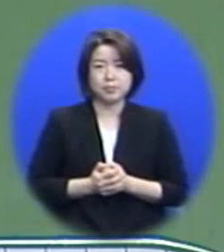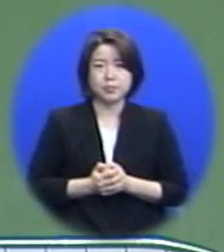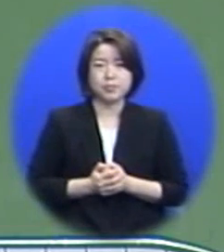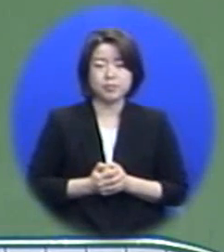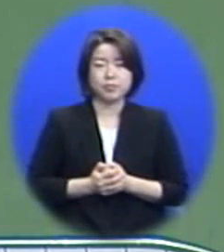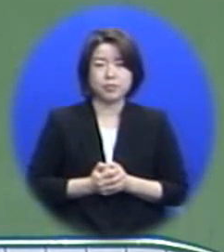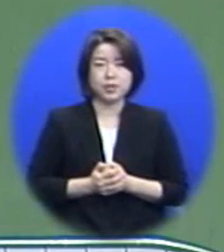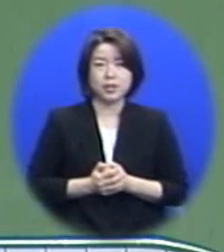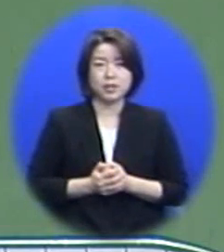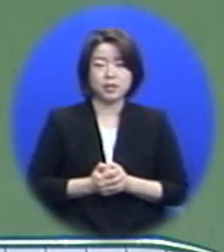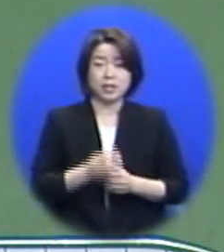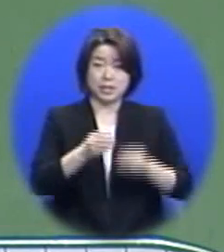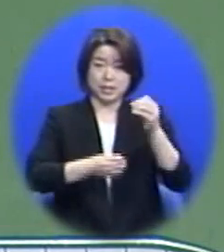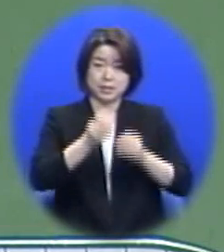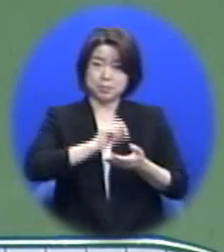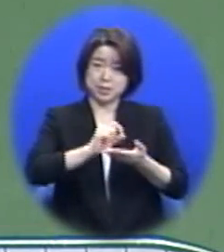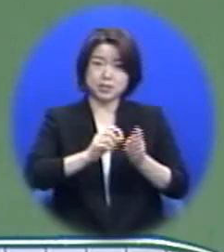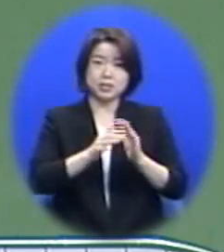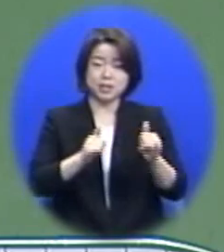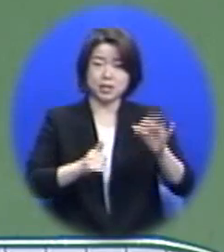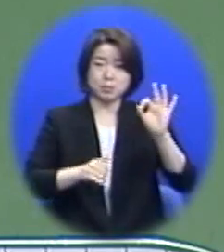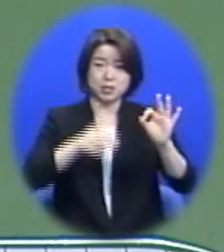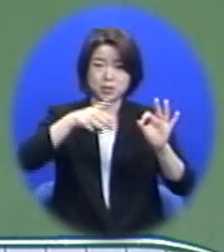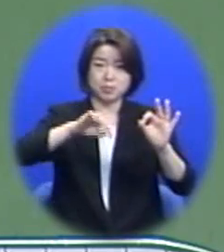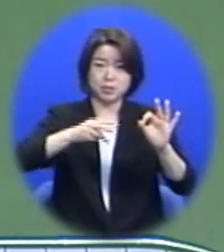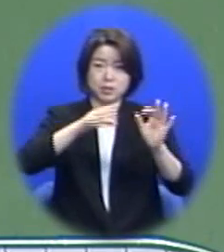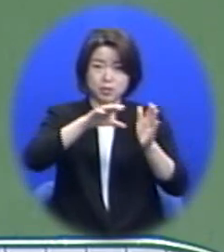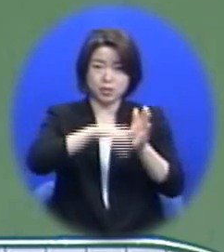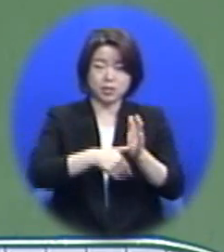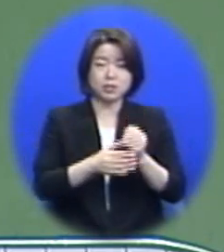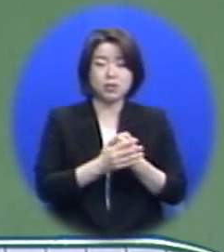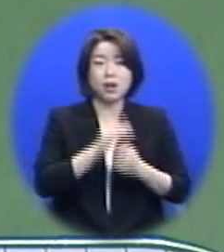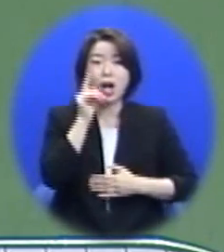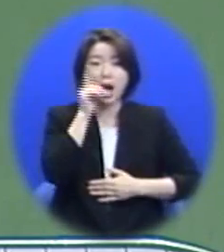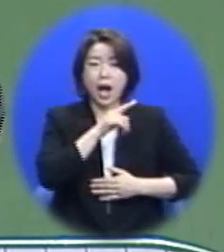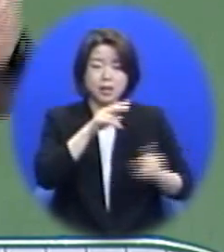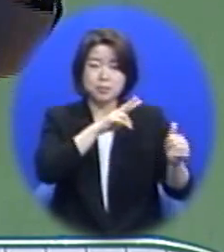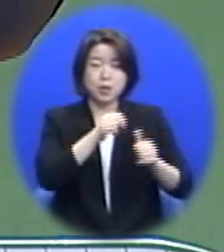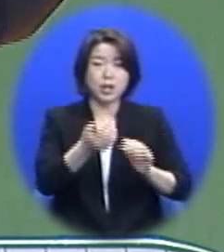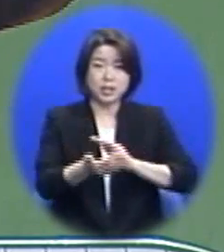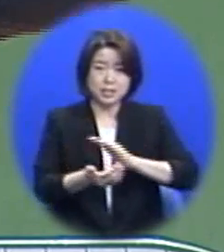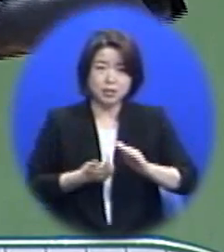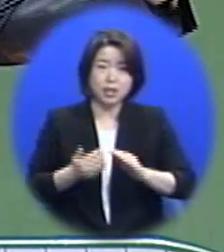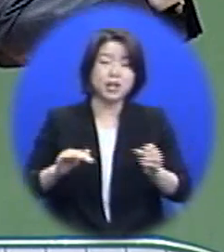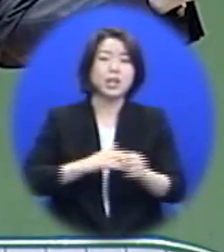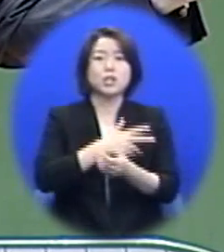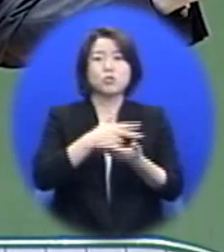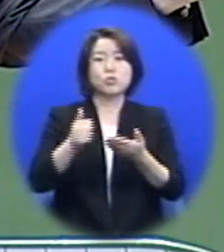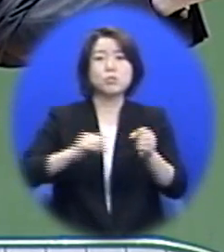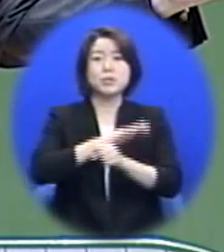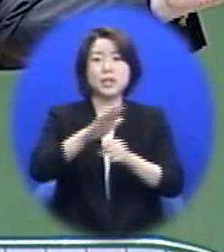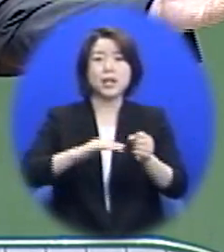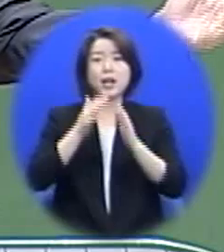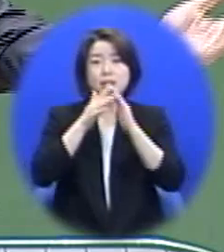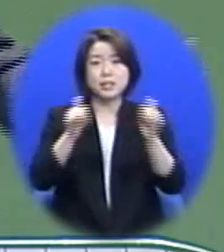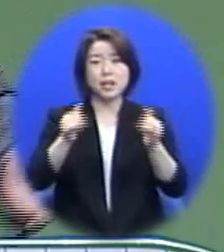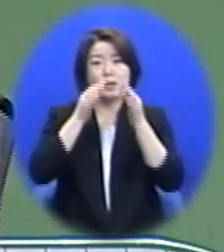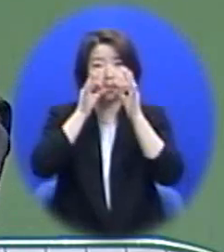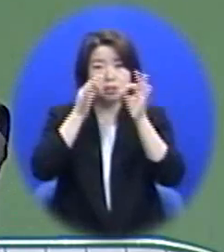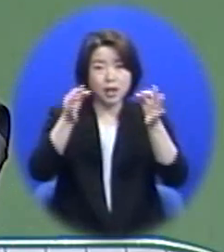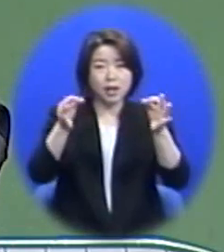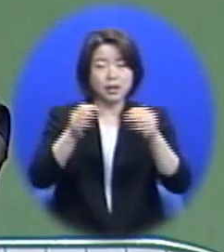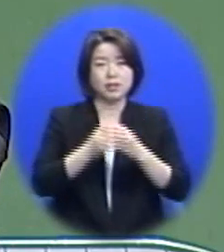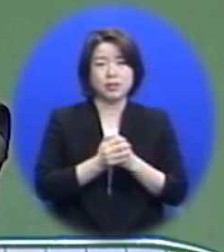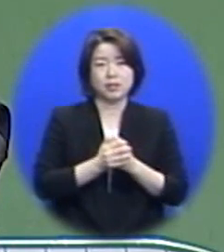주십니다 시편기자는 10절에서 악을 미워하라 하기 전에 주님을 사랑하는 사람들아라고